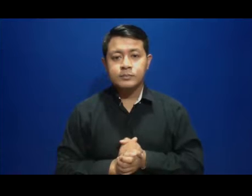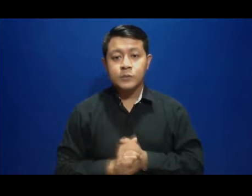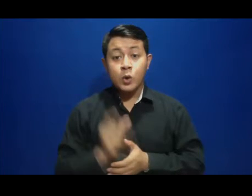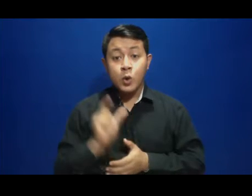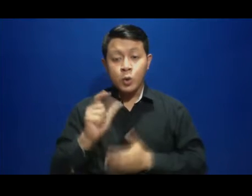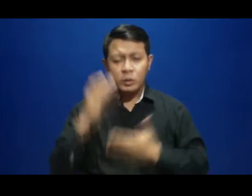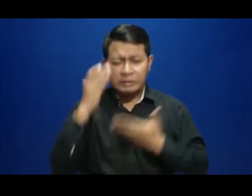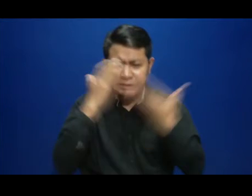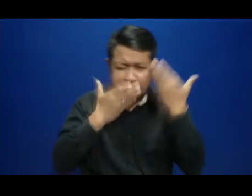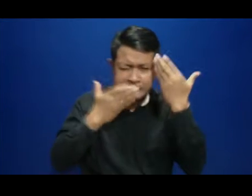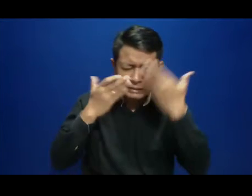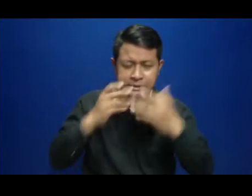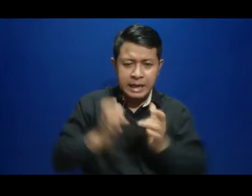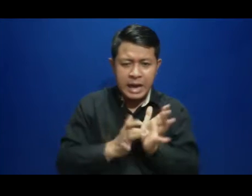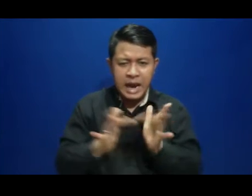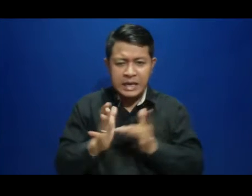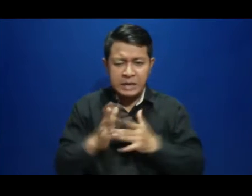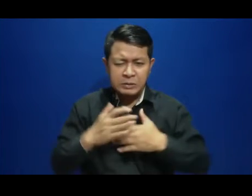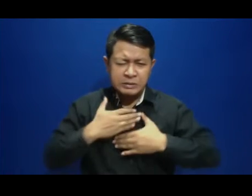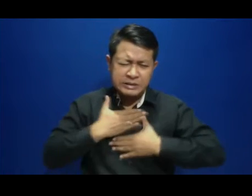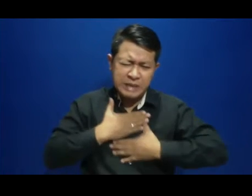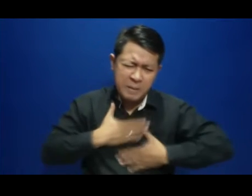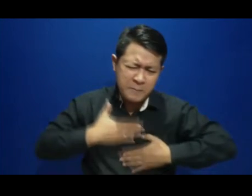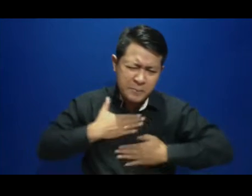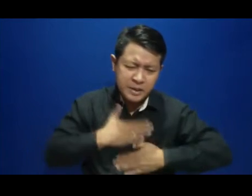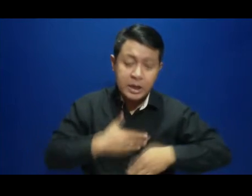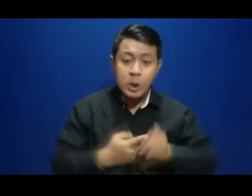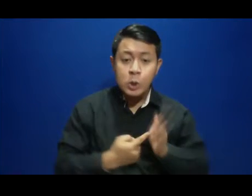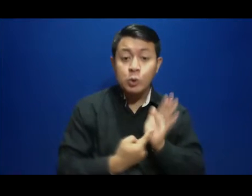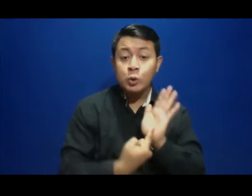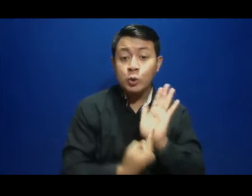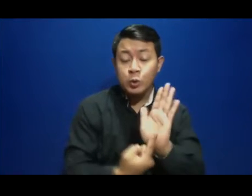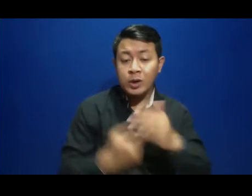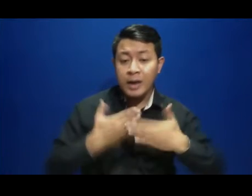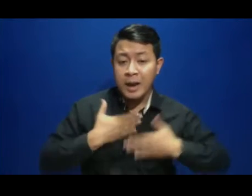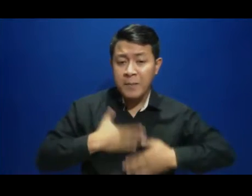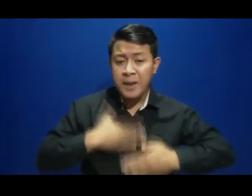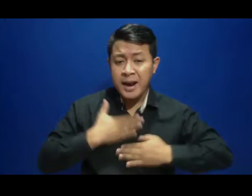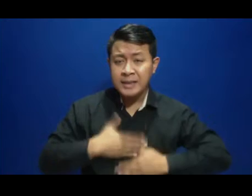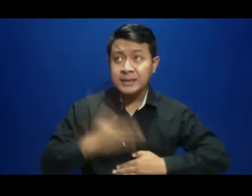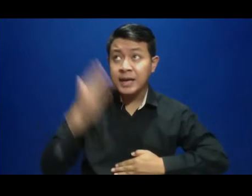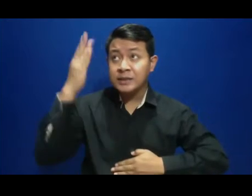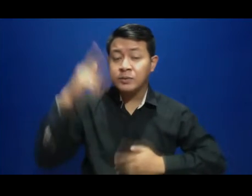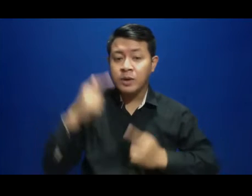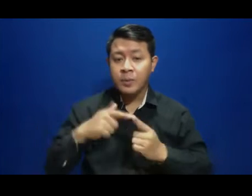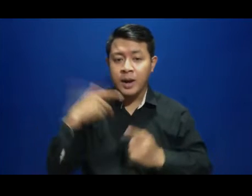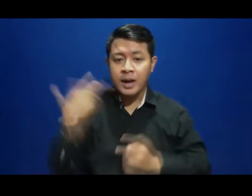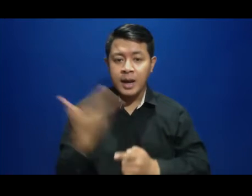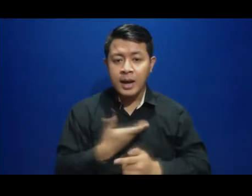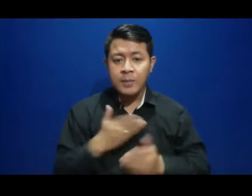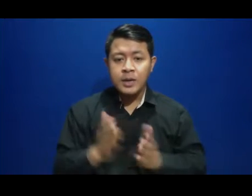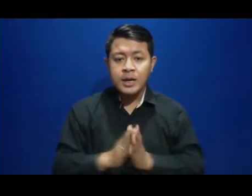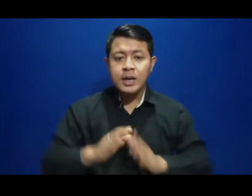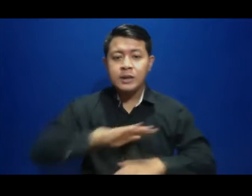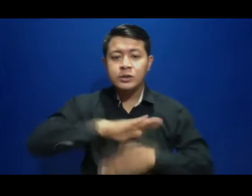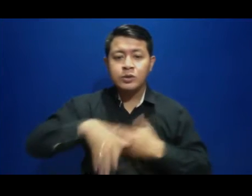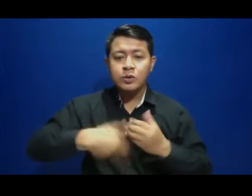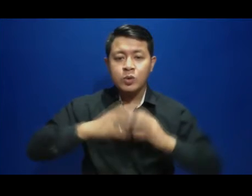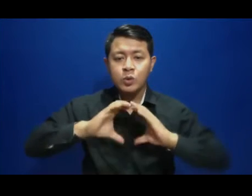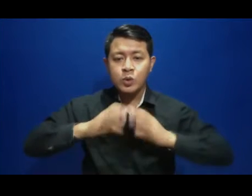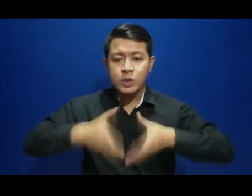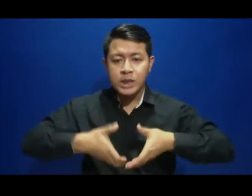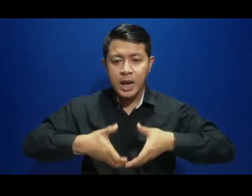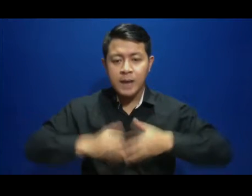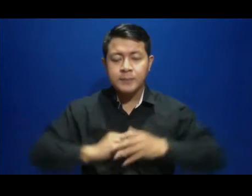Demi sengsara Yesus yang pedih, tunjukkanlah belas kasih-Mu kepada kami dan seluruh dunia.